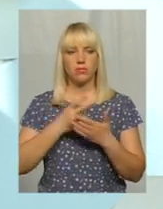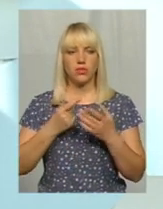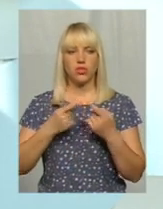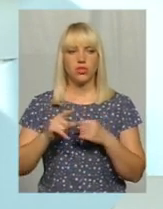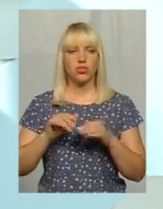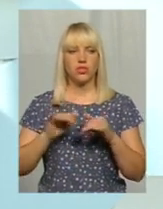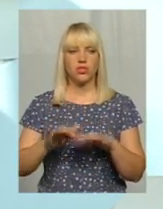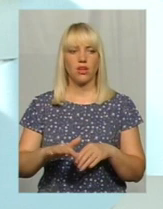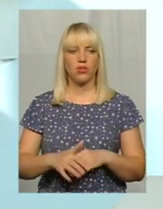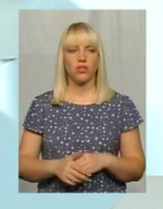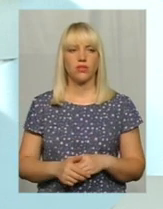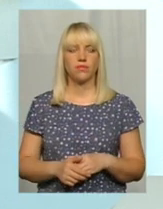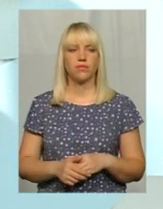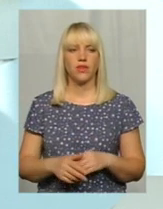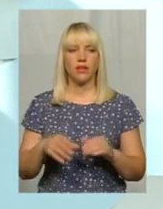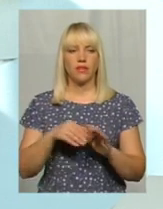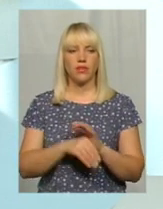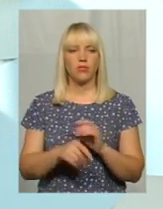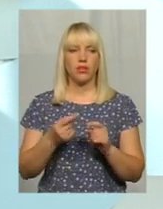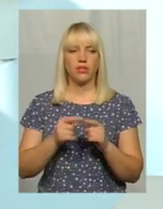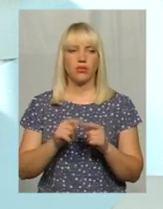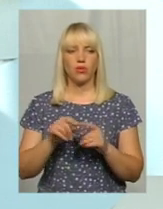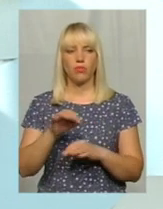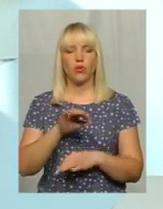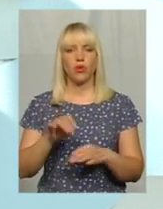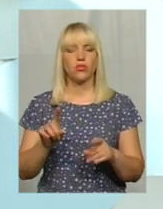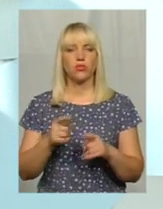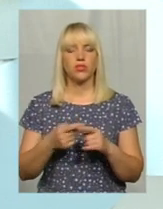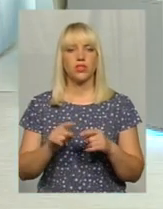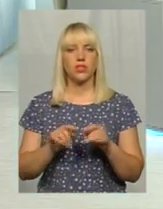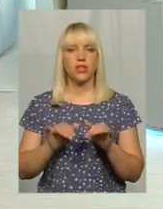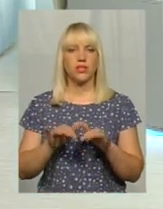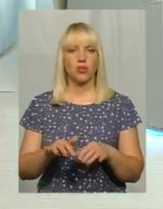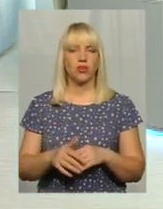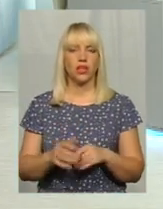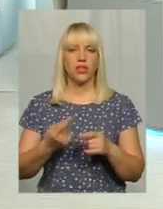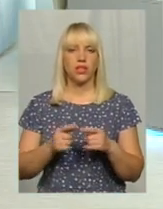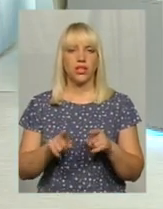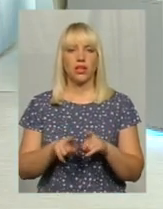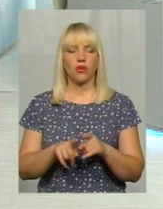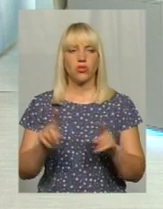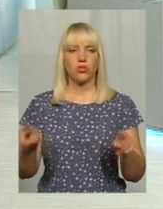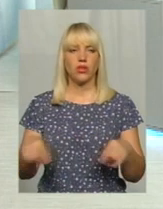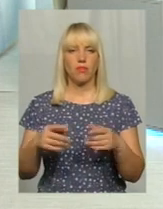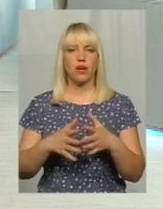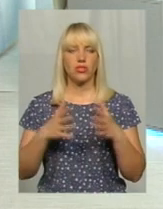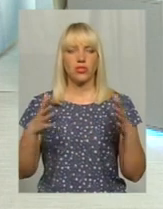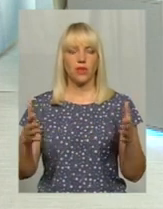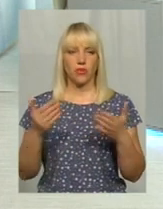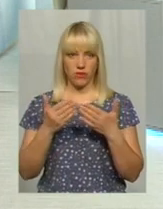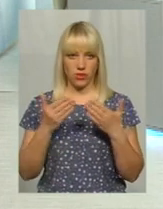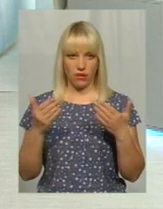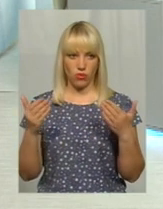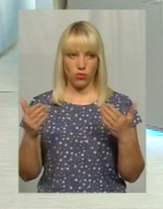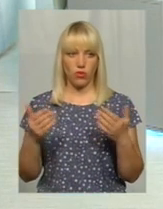заходи в рамках цього проєкту. Що це за заходи, цікаво? Це також і організація масштабних